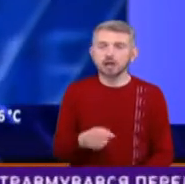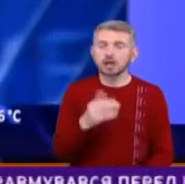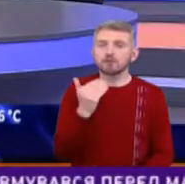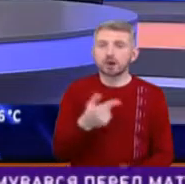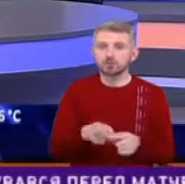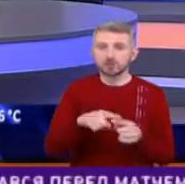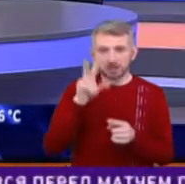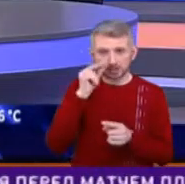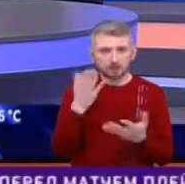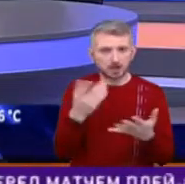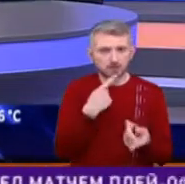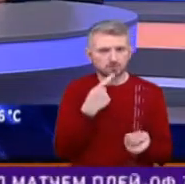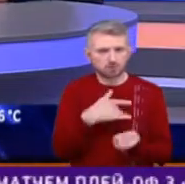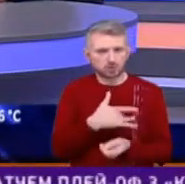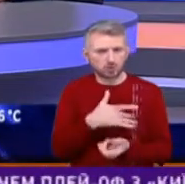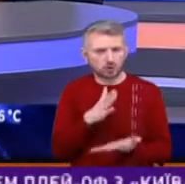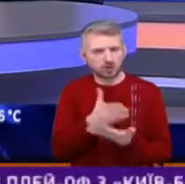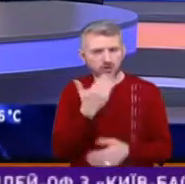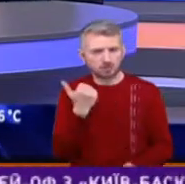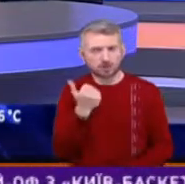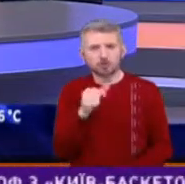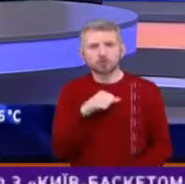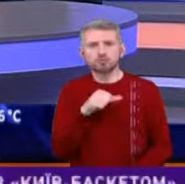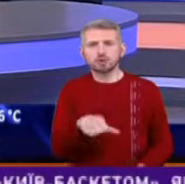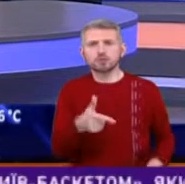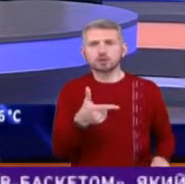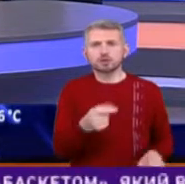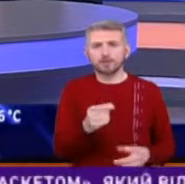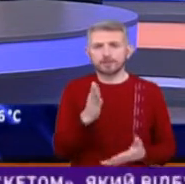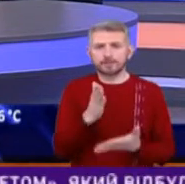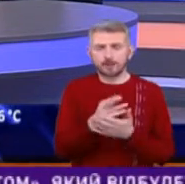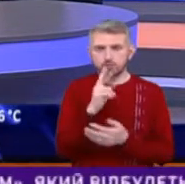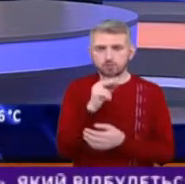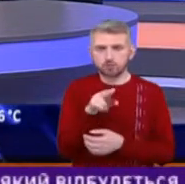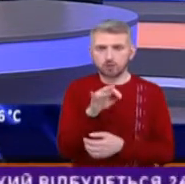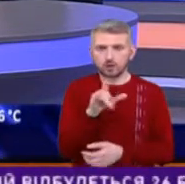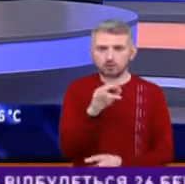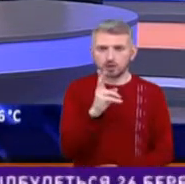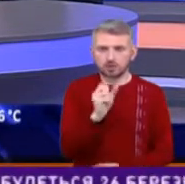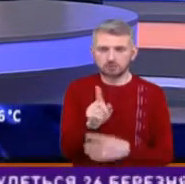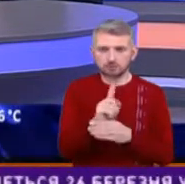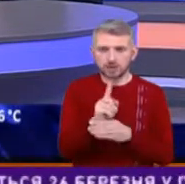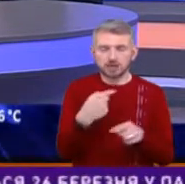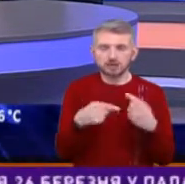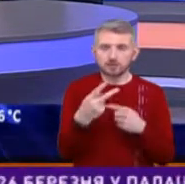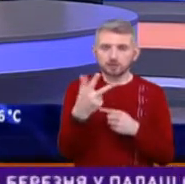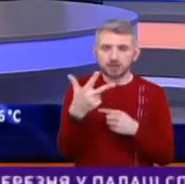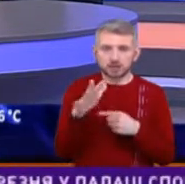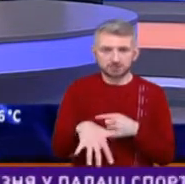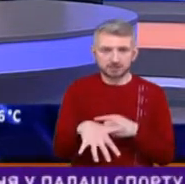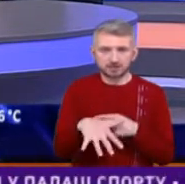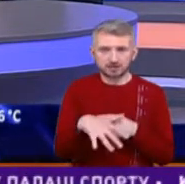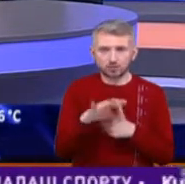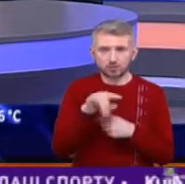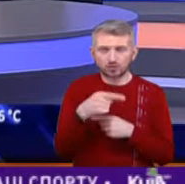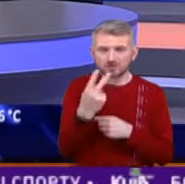цих цифрах якась пересторога є, особливо в позиції, де, ну, є похибка? Різниця між другою і третьою позицією,